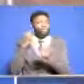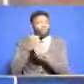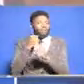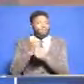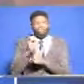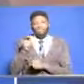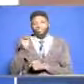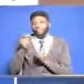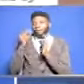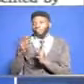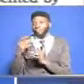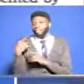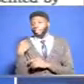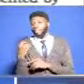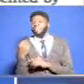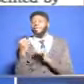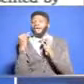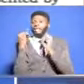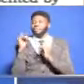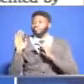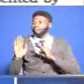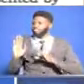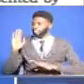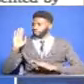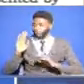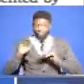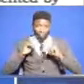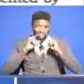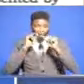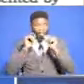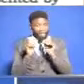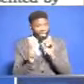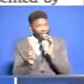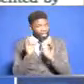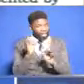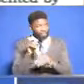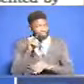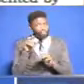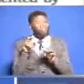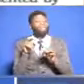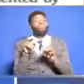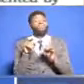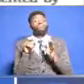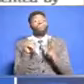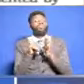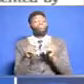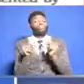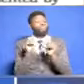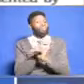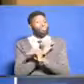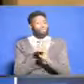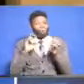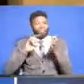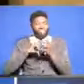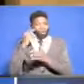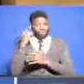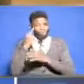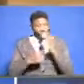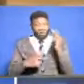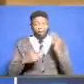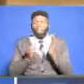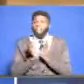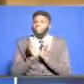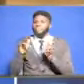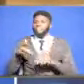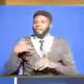anasema ikiwa swala hilo halitashughulikiwa, hatua ya rais itadunisha imani ya umma kwa idara ya mahakama na kuchukuliwa